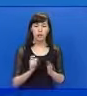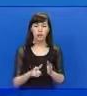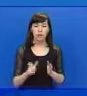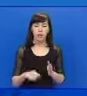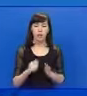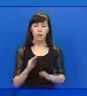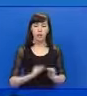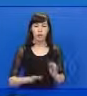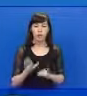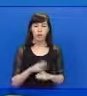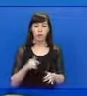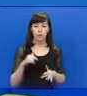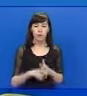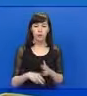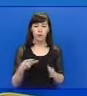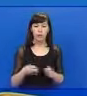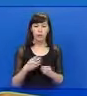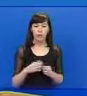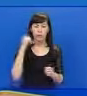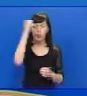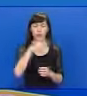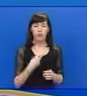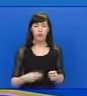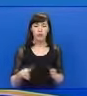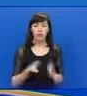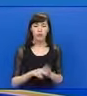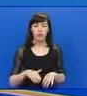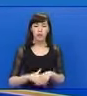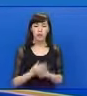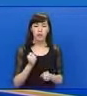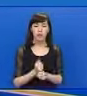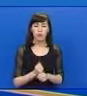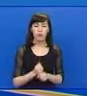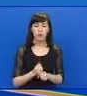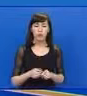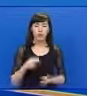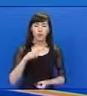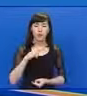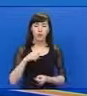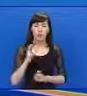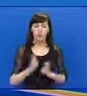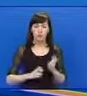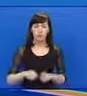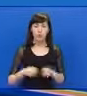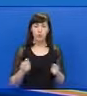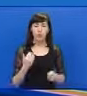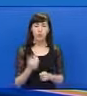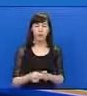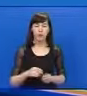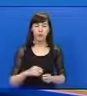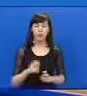құрайды. Соның ішінде 2015 жылы 27 жаңа жұмыс орны, 27 жаңа кәсіп орны ашылды. Ол жақта инвестиция